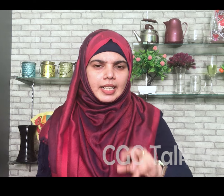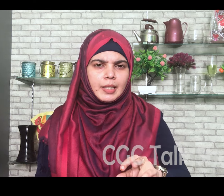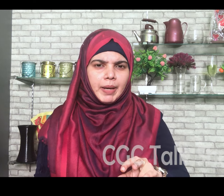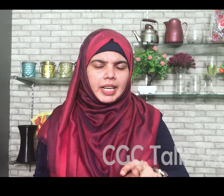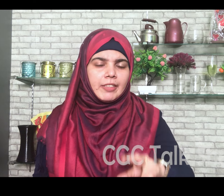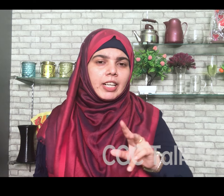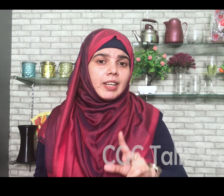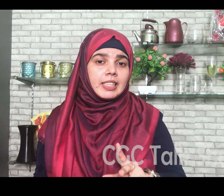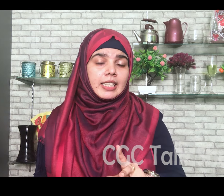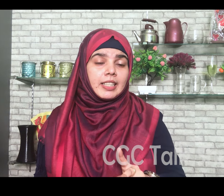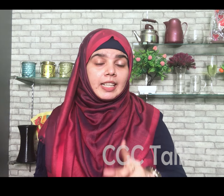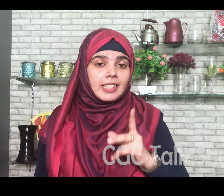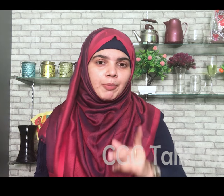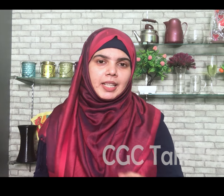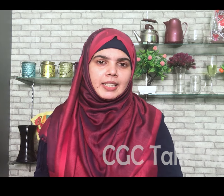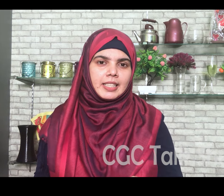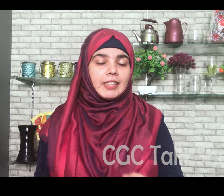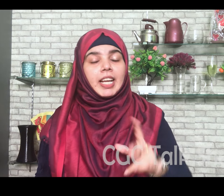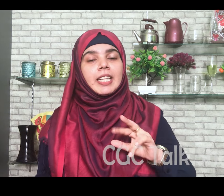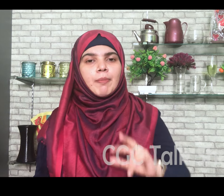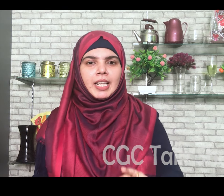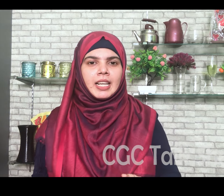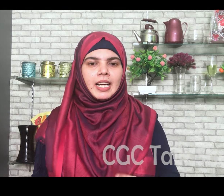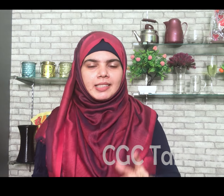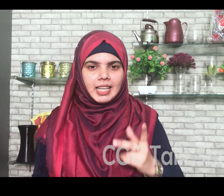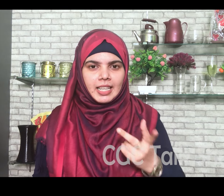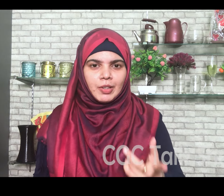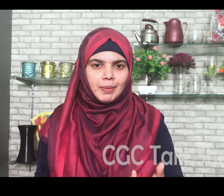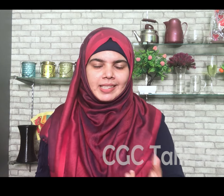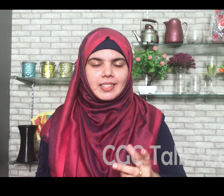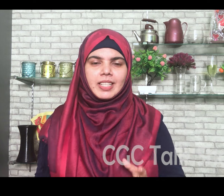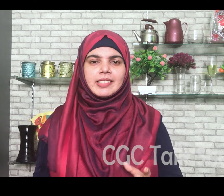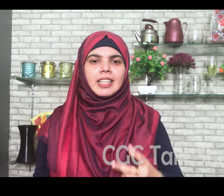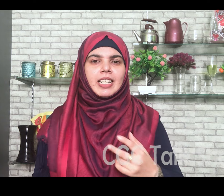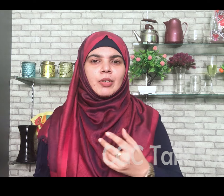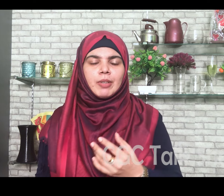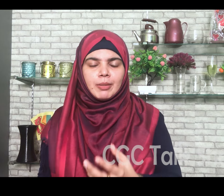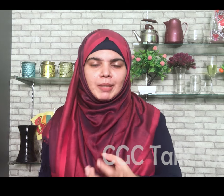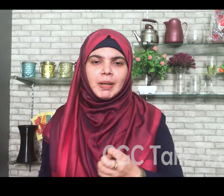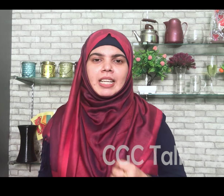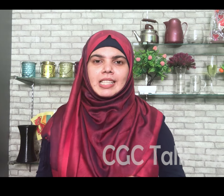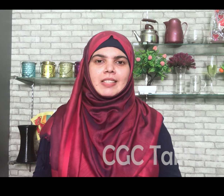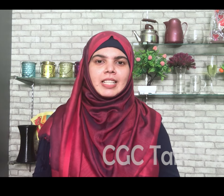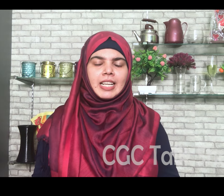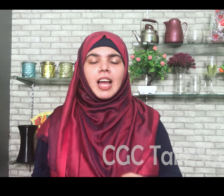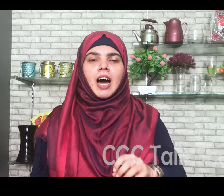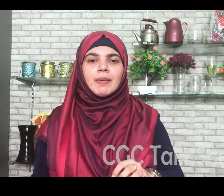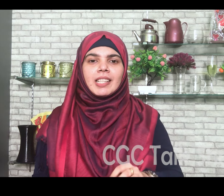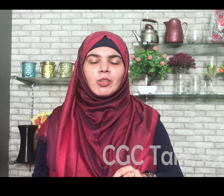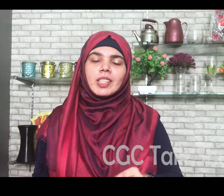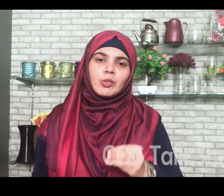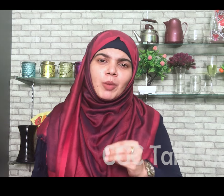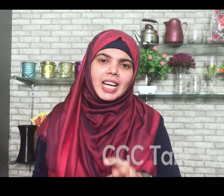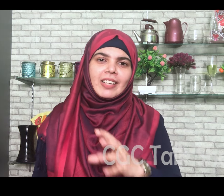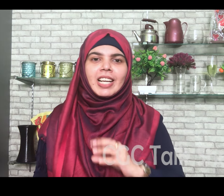இருந்த அந்த ரெண்டு பேரையும் இவங்க வந்து ரிலீஸ் பண்ணிட்டு இவங்க என்ன பண்ணாங்கன்னா சஹரானோட பேசினவங்க சஹரானோட வந்து மீட் பண்ணி கதைச்சவங்க